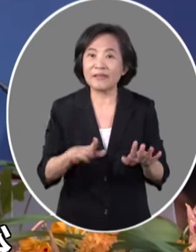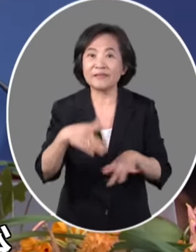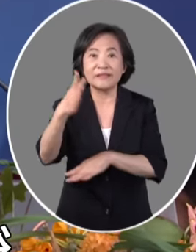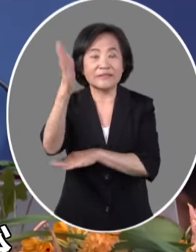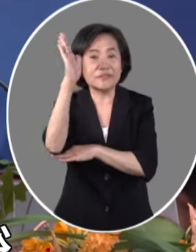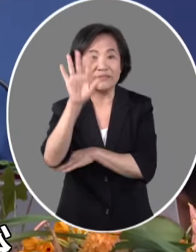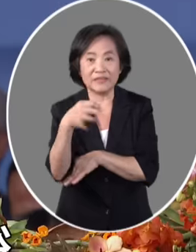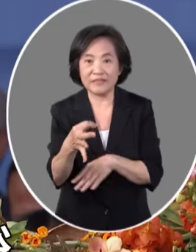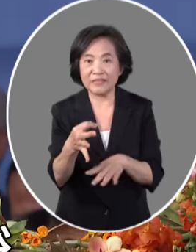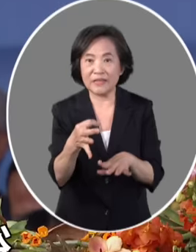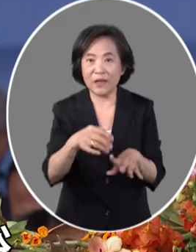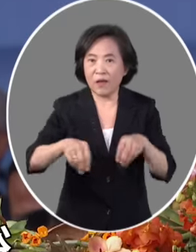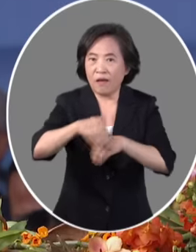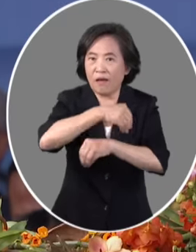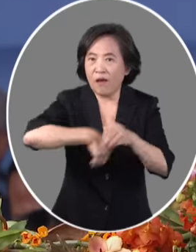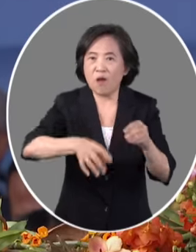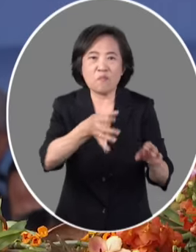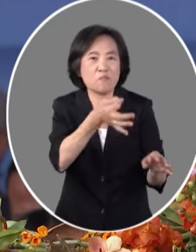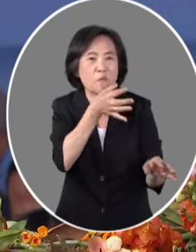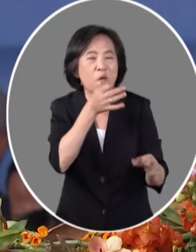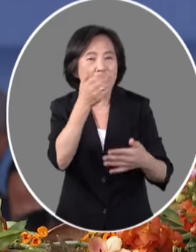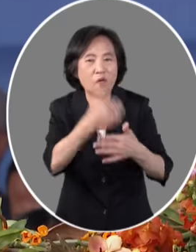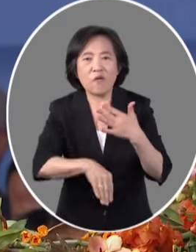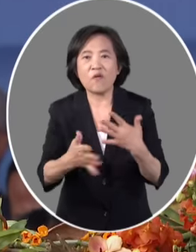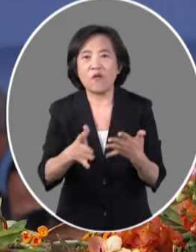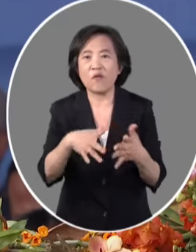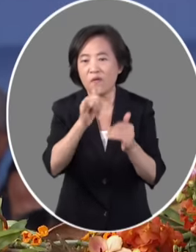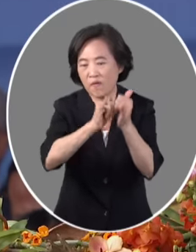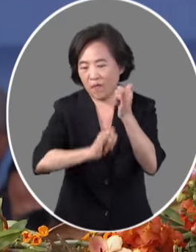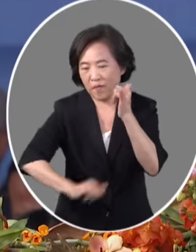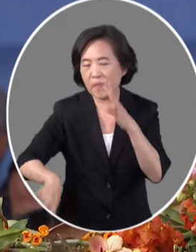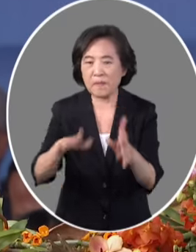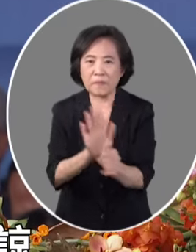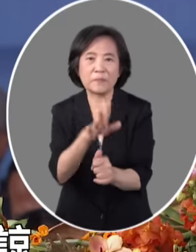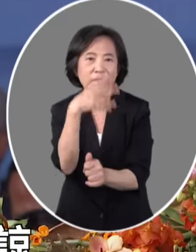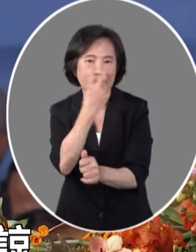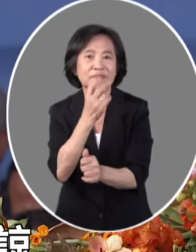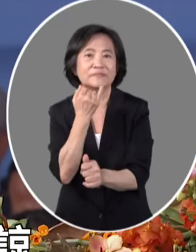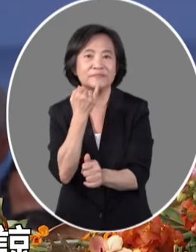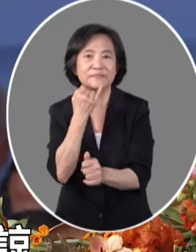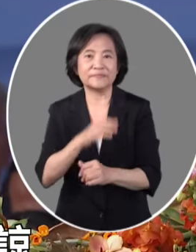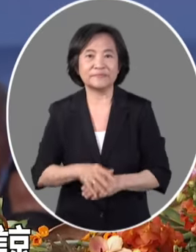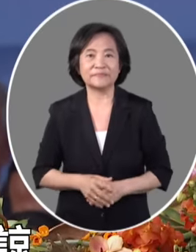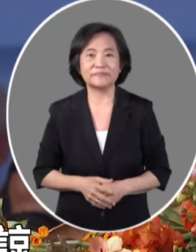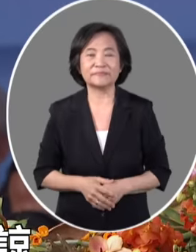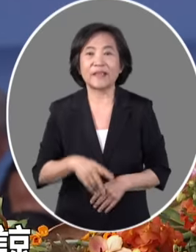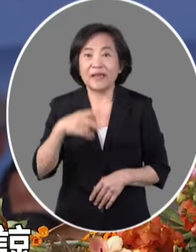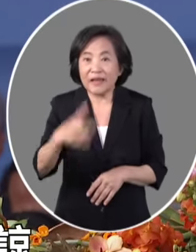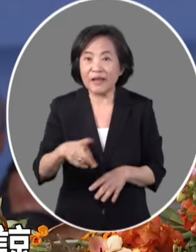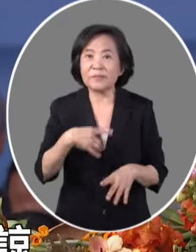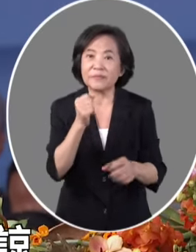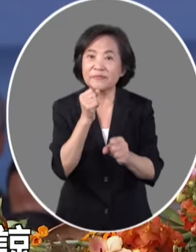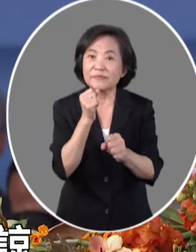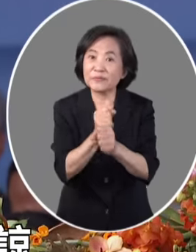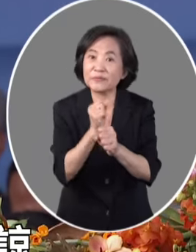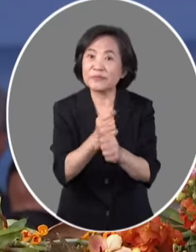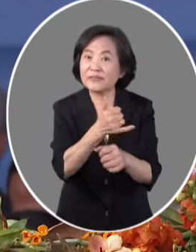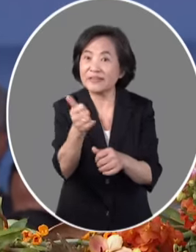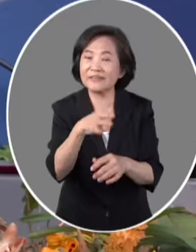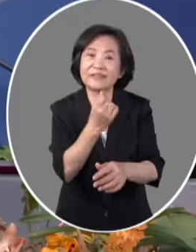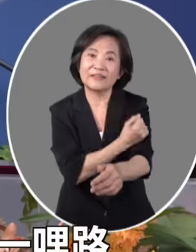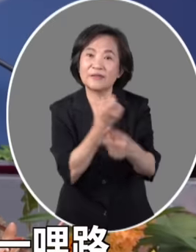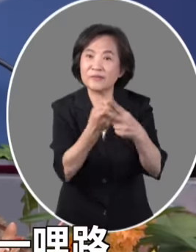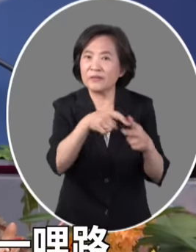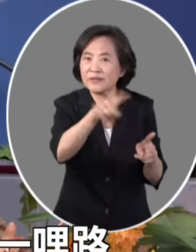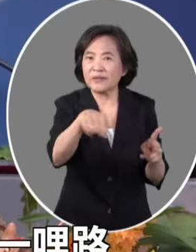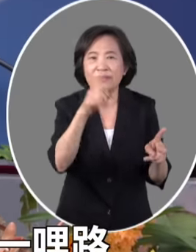的财政更有余裕来照顾下一代。我要谢谢我们劳工朋友的体谅，虽